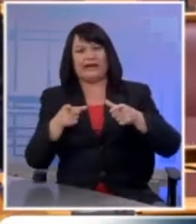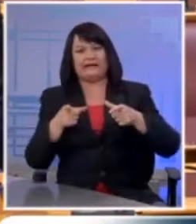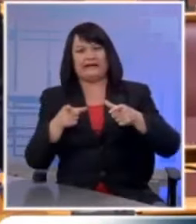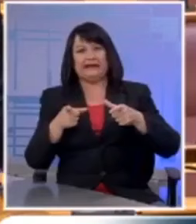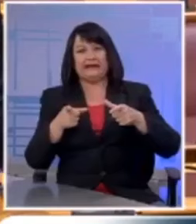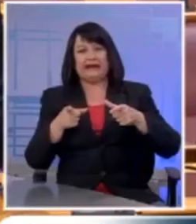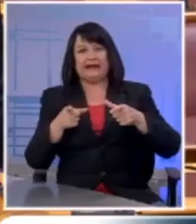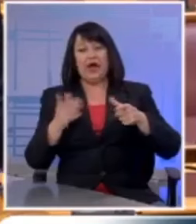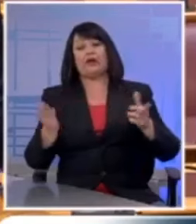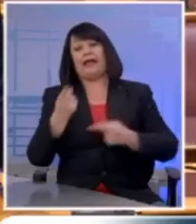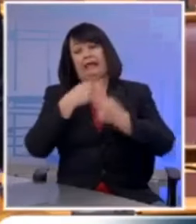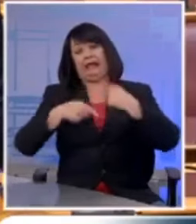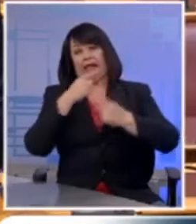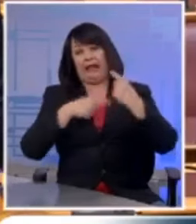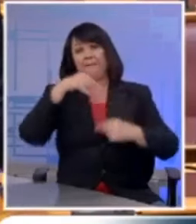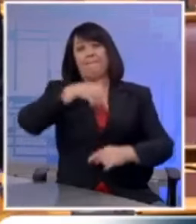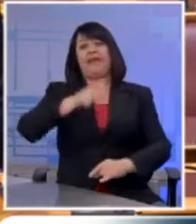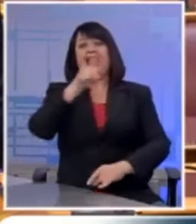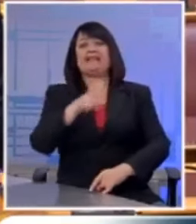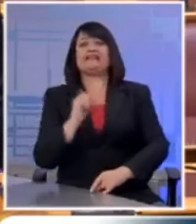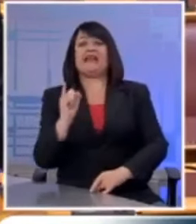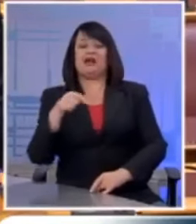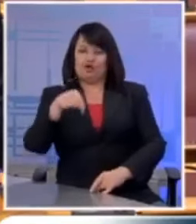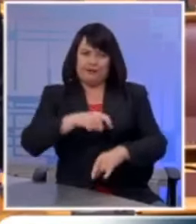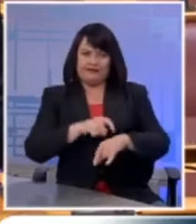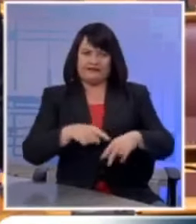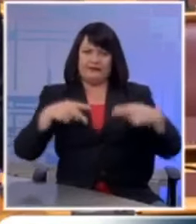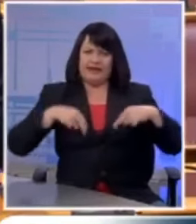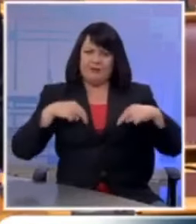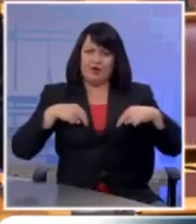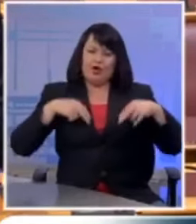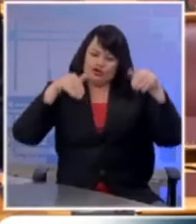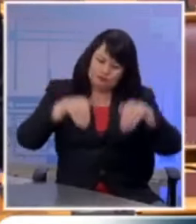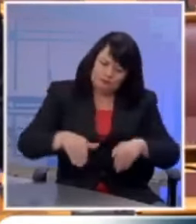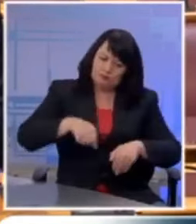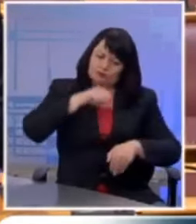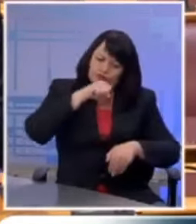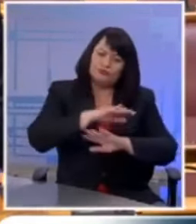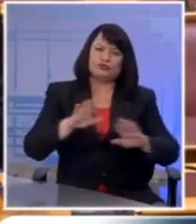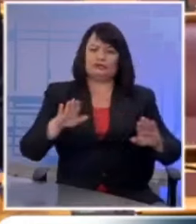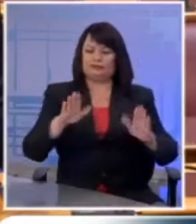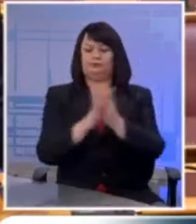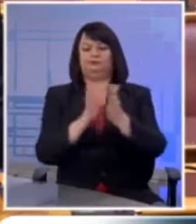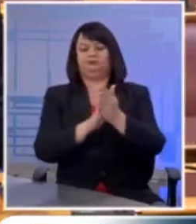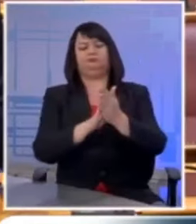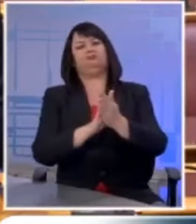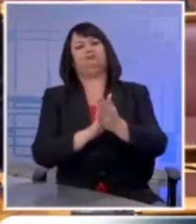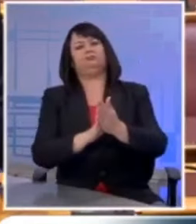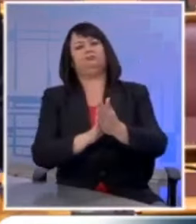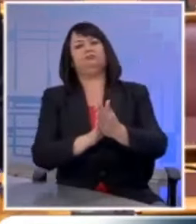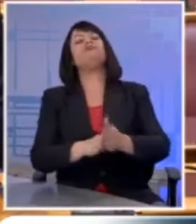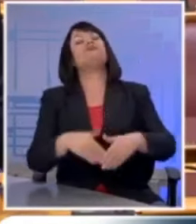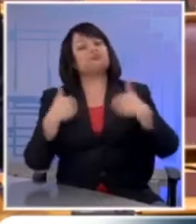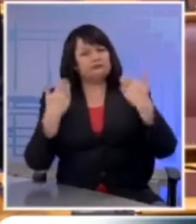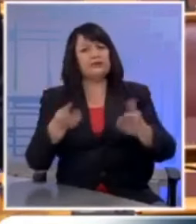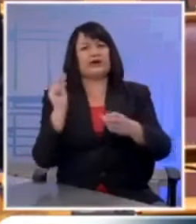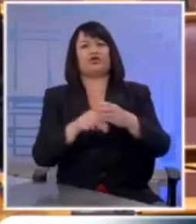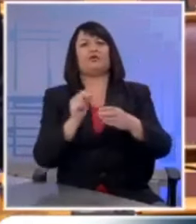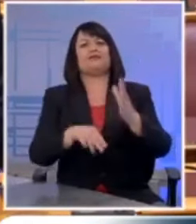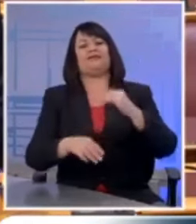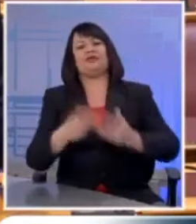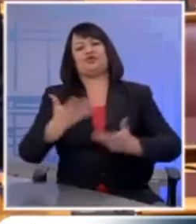δίθεν προδοτικό PSI, το οποίο τώρα ως Υπουργός το υπηρετώ, το επενώ, το επικροτώ και το ψηφίζω